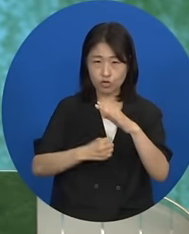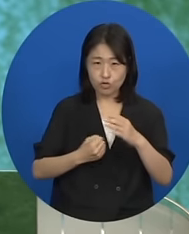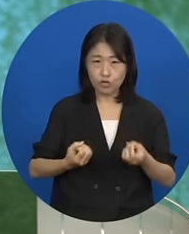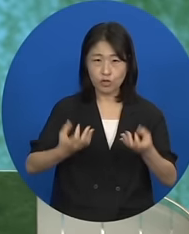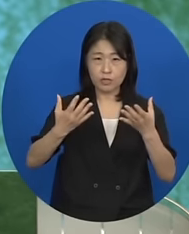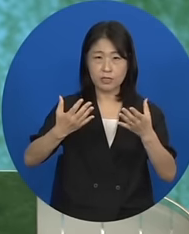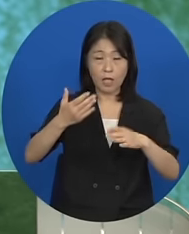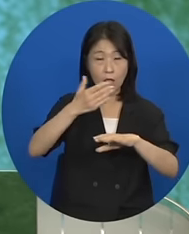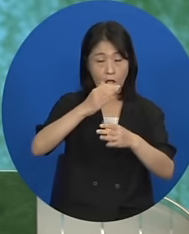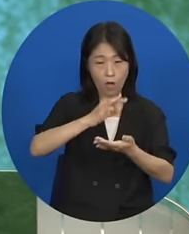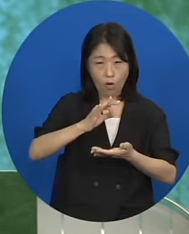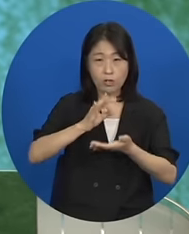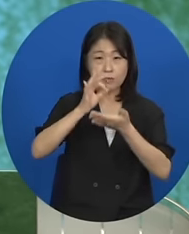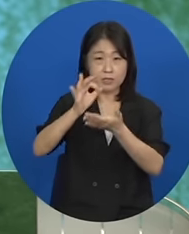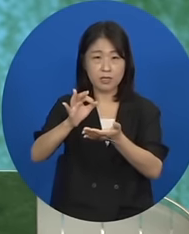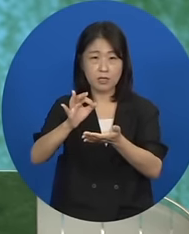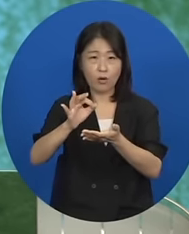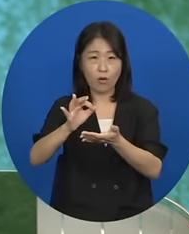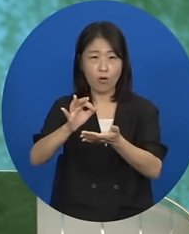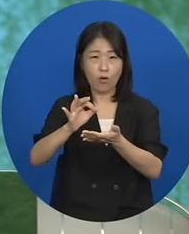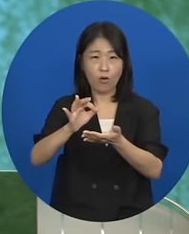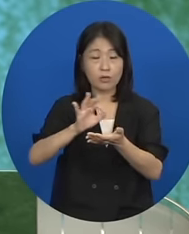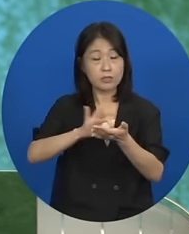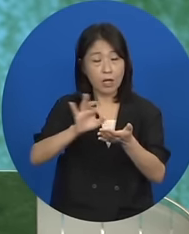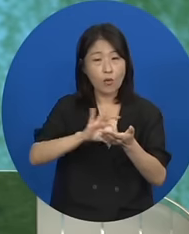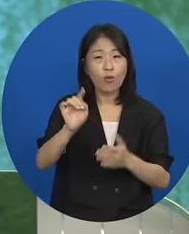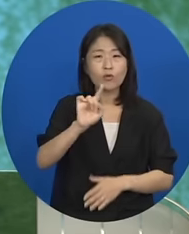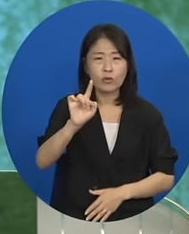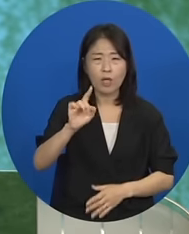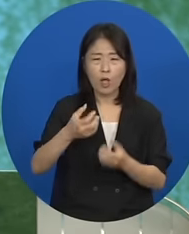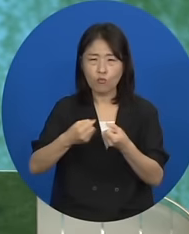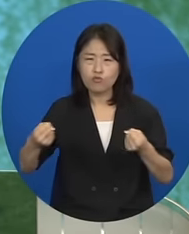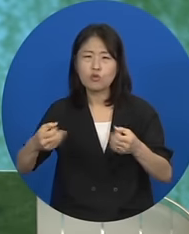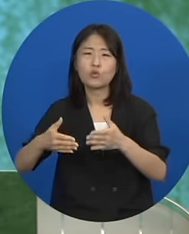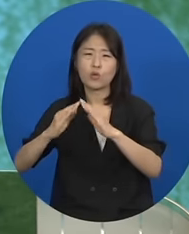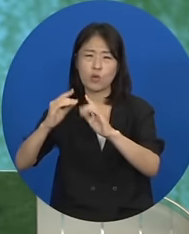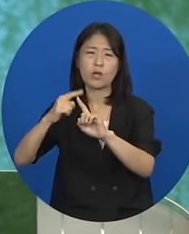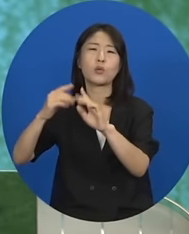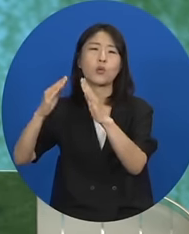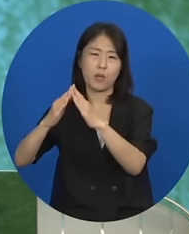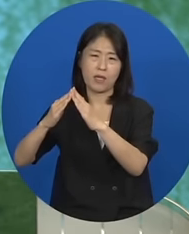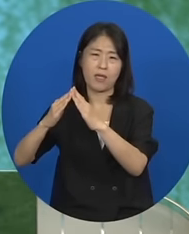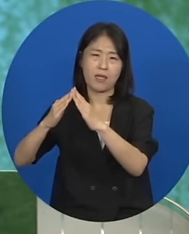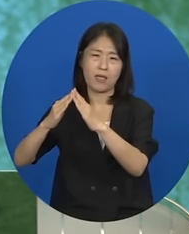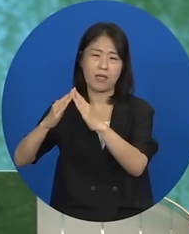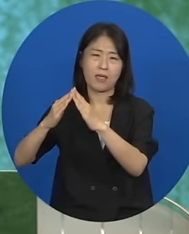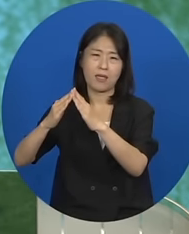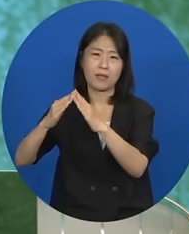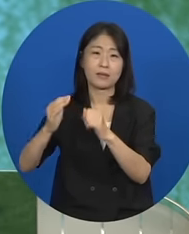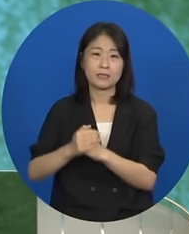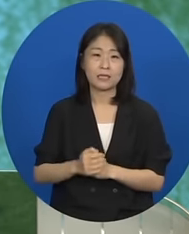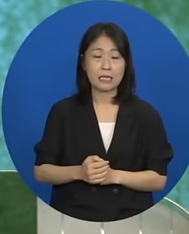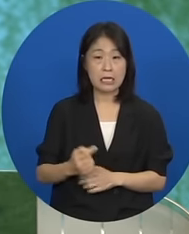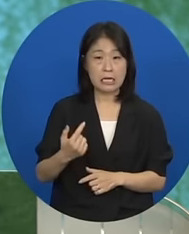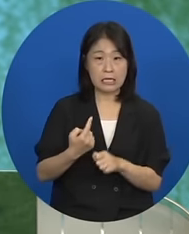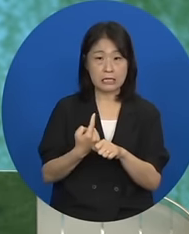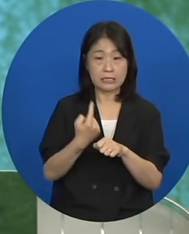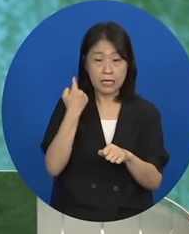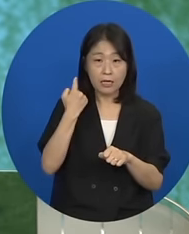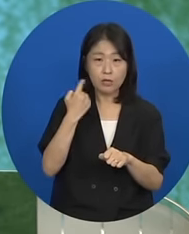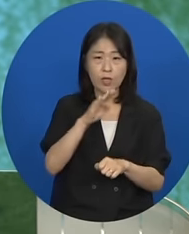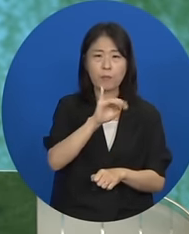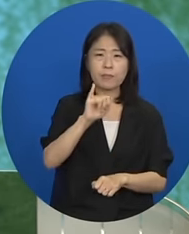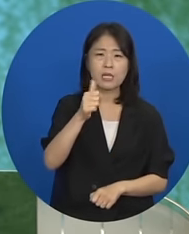위해서 하나님이 건강한 교회를 세우기 위해서 내어드리는 것입니다 작년에 그렇게 세워진 교회가 비홀드 비홀드